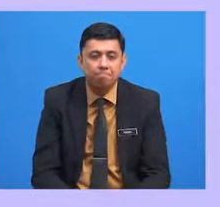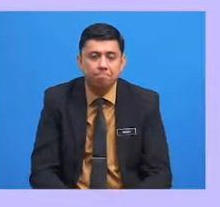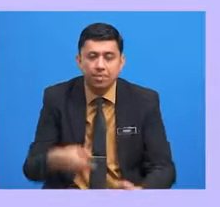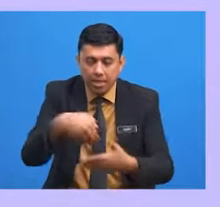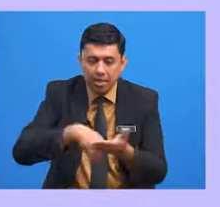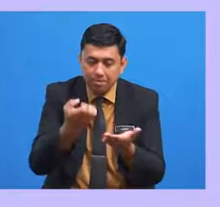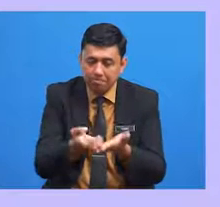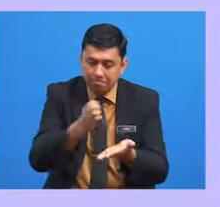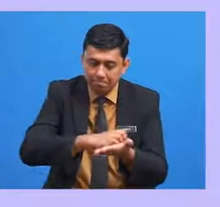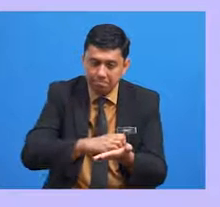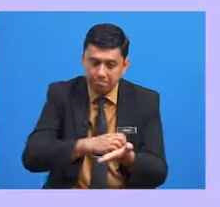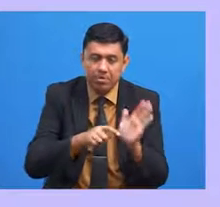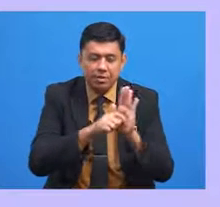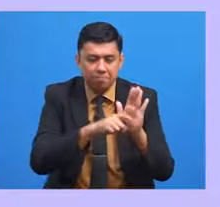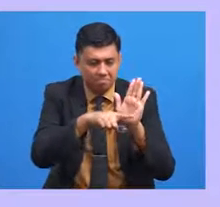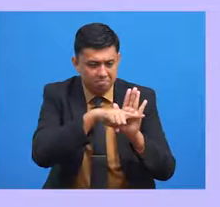Ini bermaksud